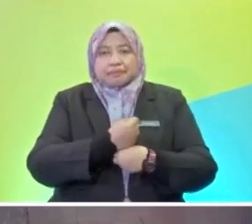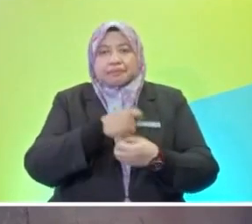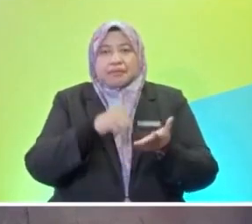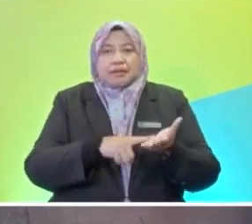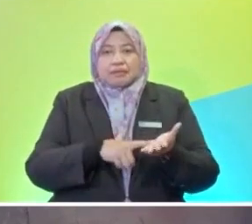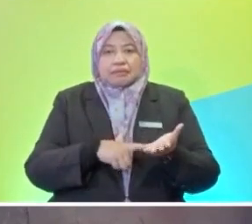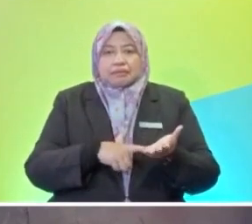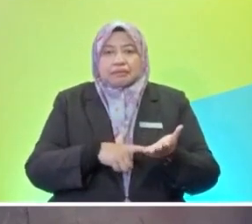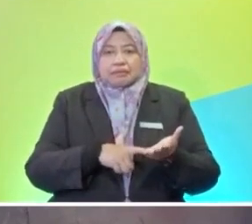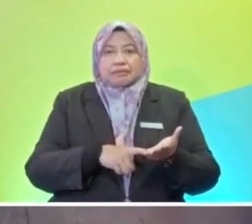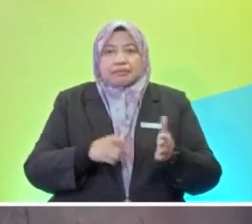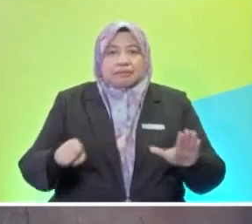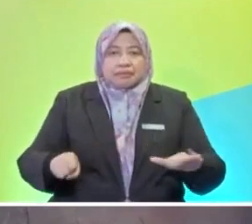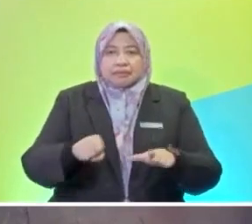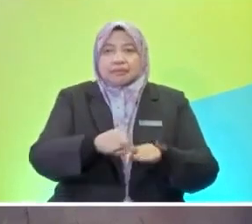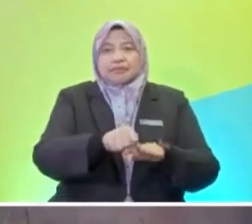segitiga